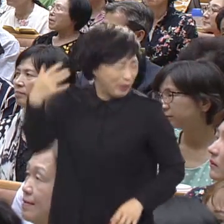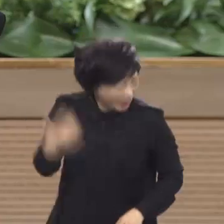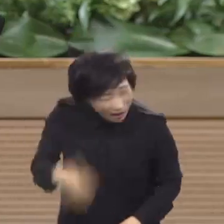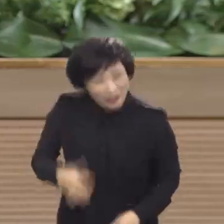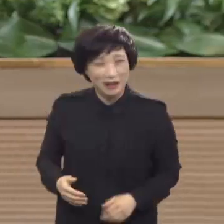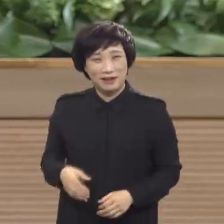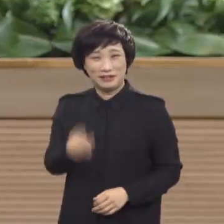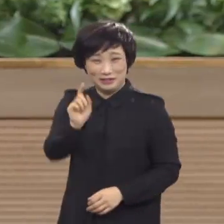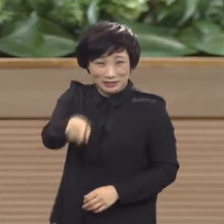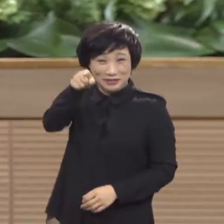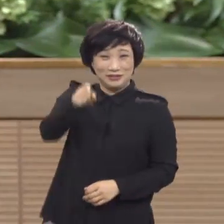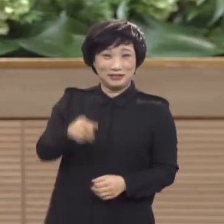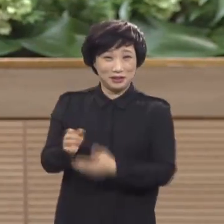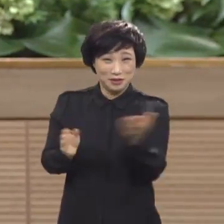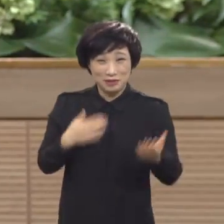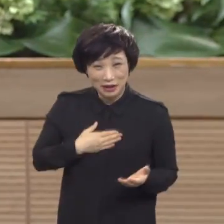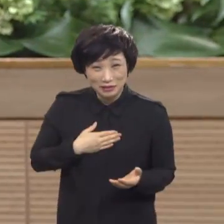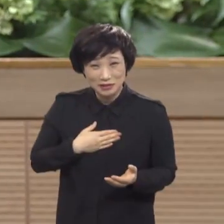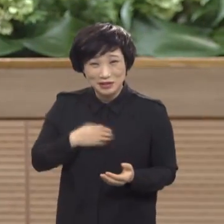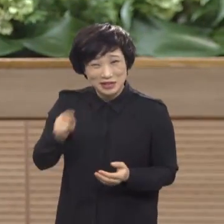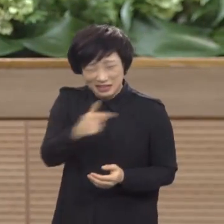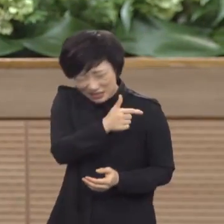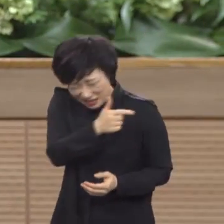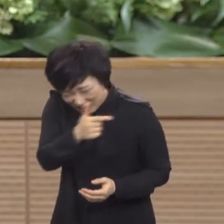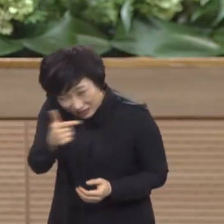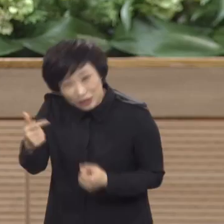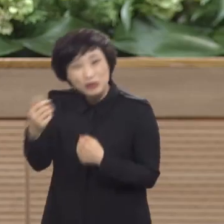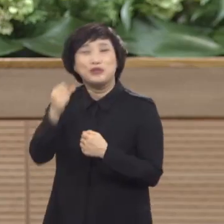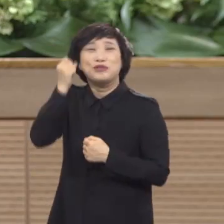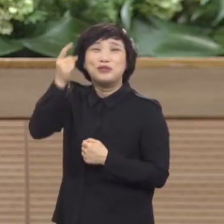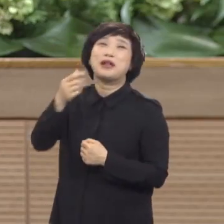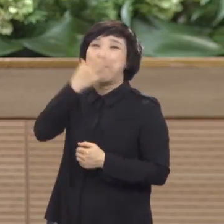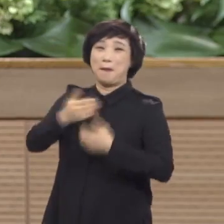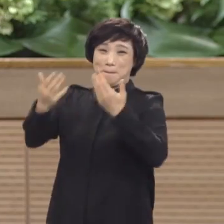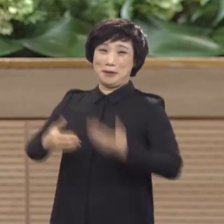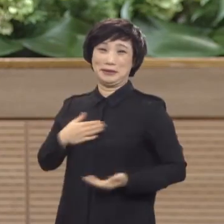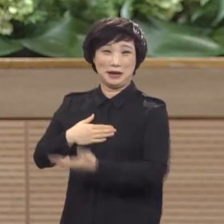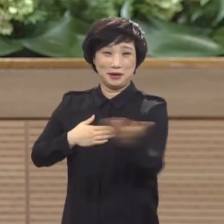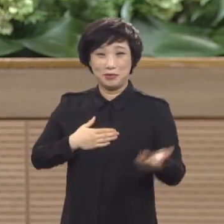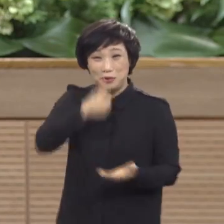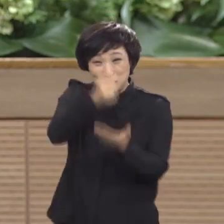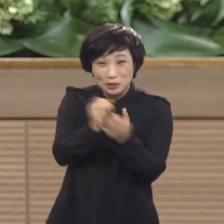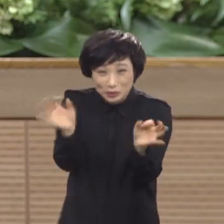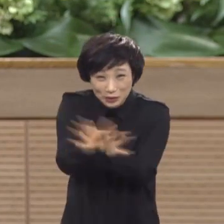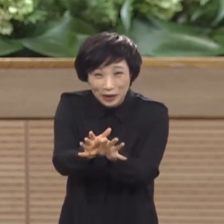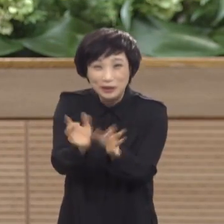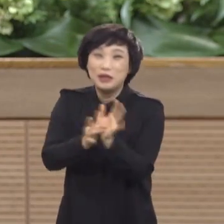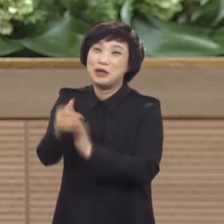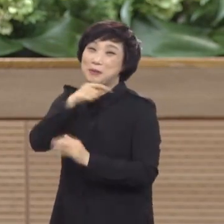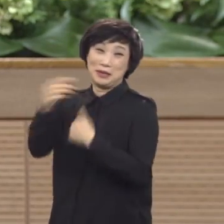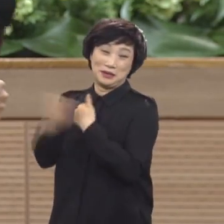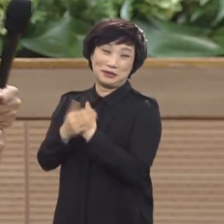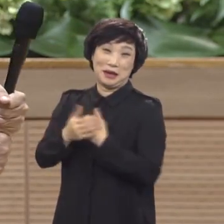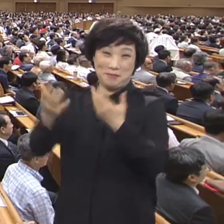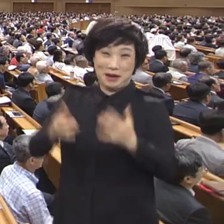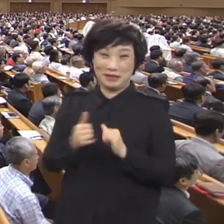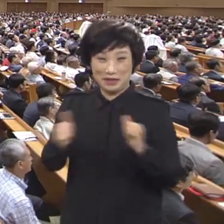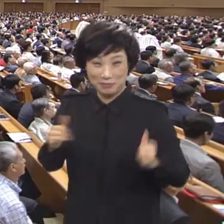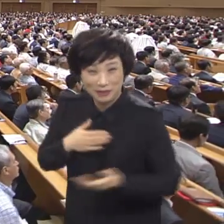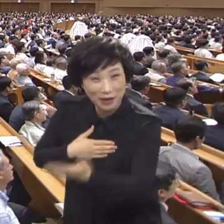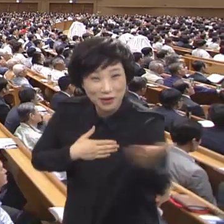무엇보다 이 큰 위대한 복을 속죄함을 예수 피로 얻은 사람 아멘 합시다.